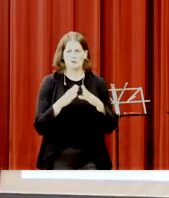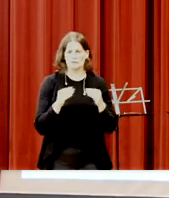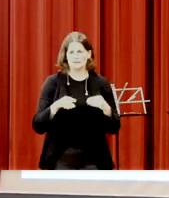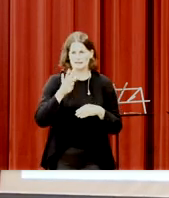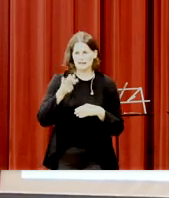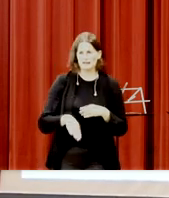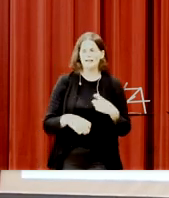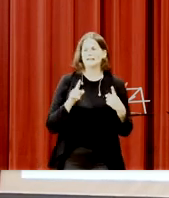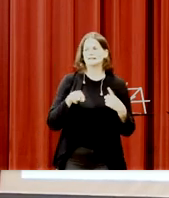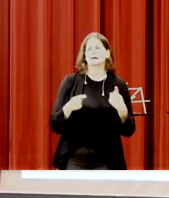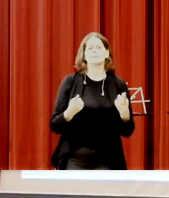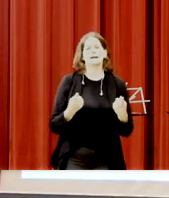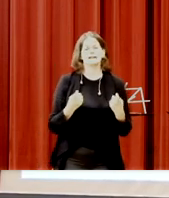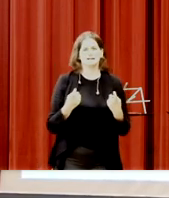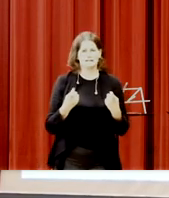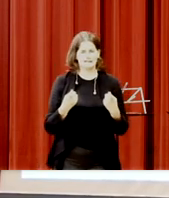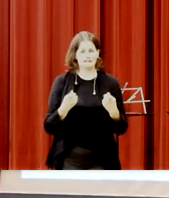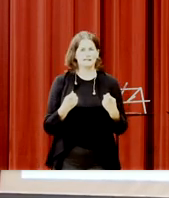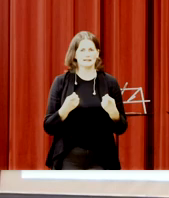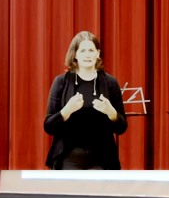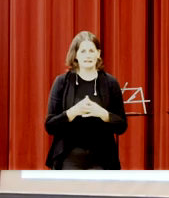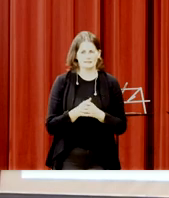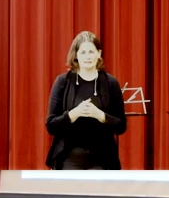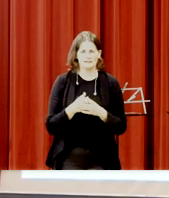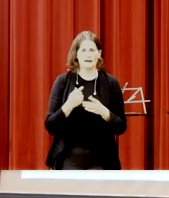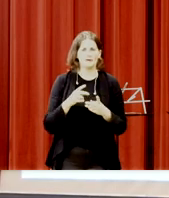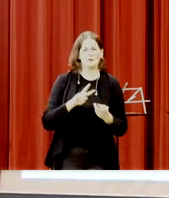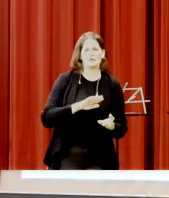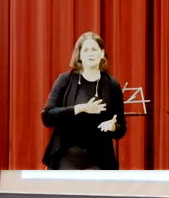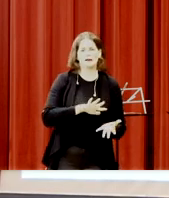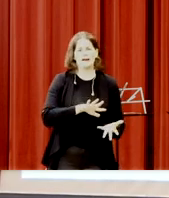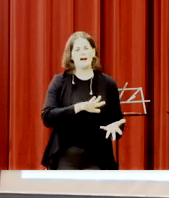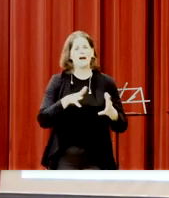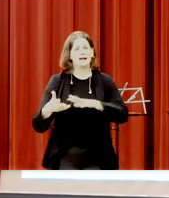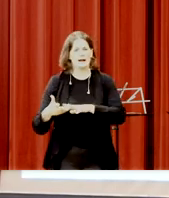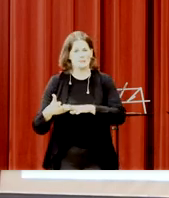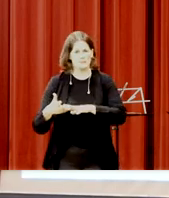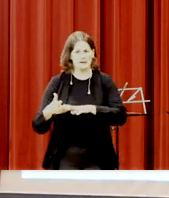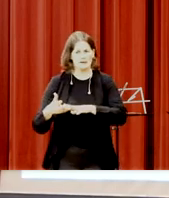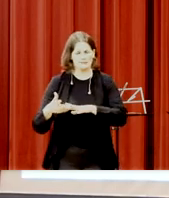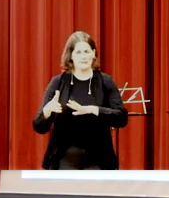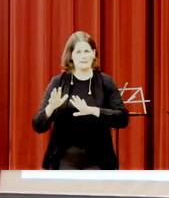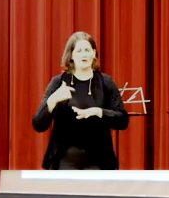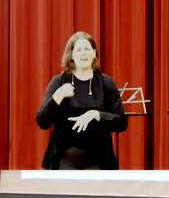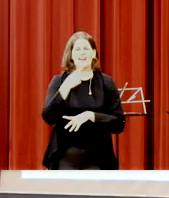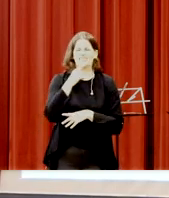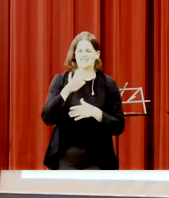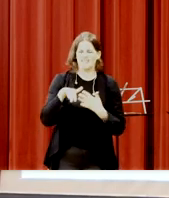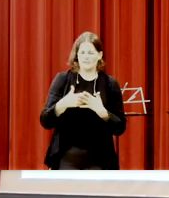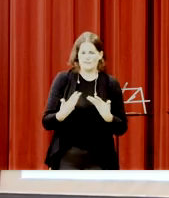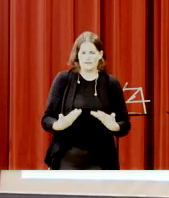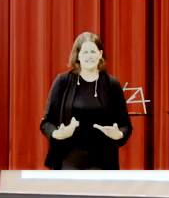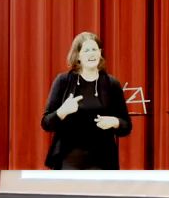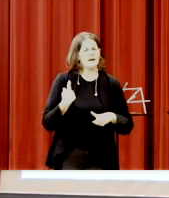Per què? Doncs perquè crec, vull pensar, estic segur que les coses estan